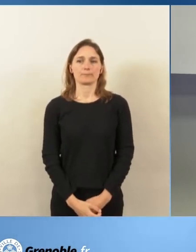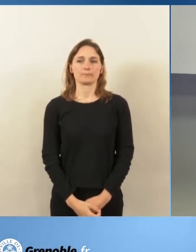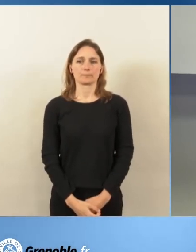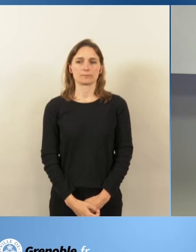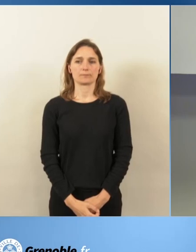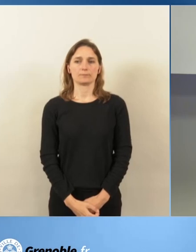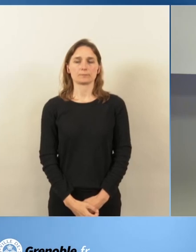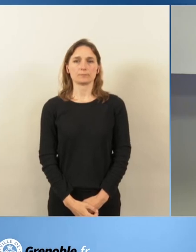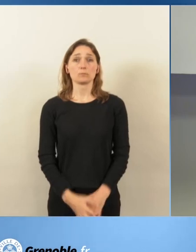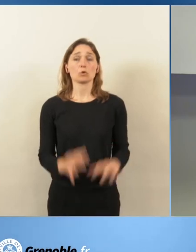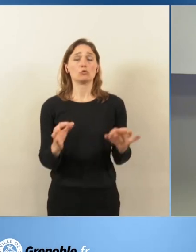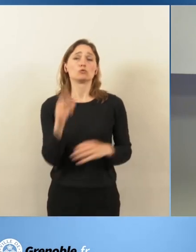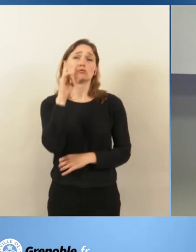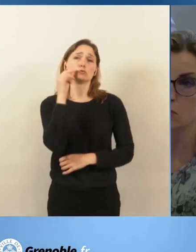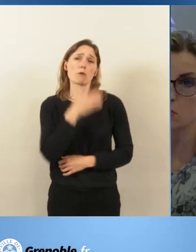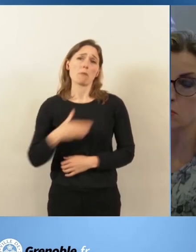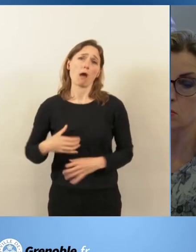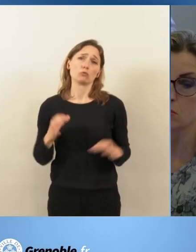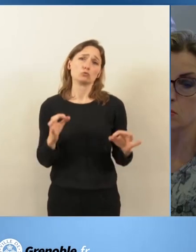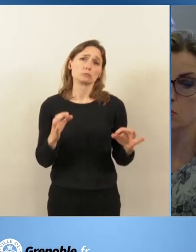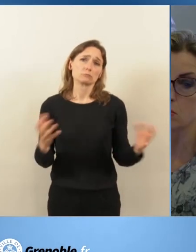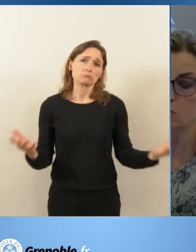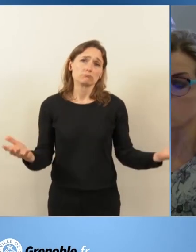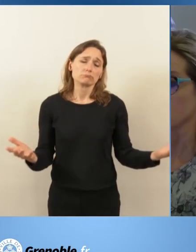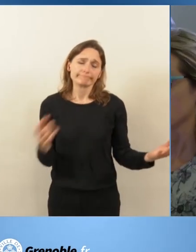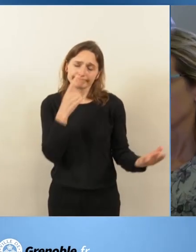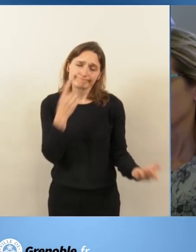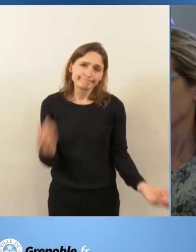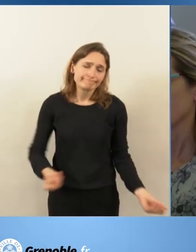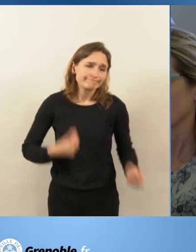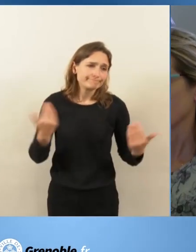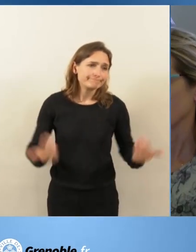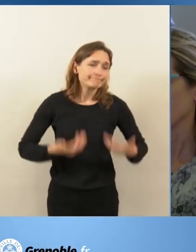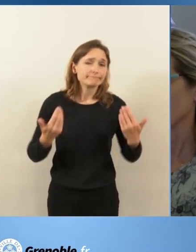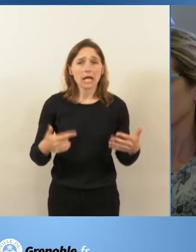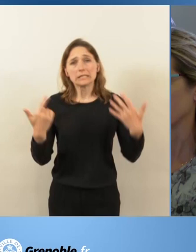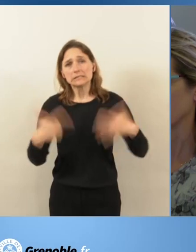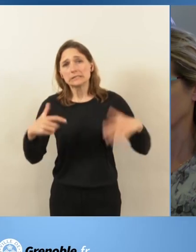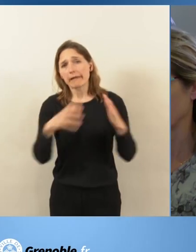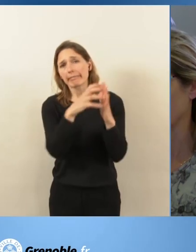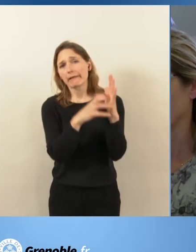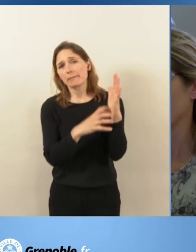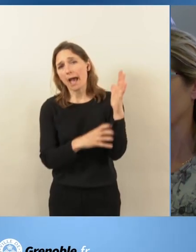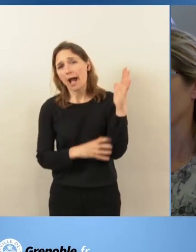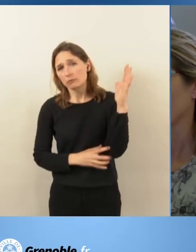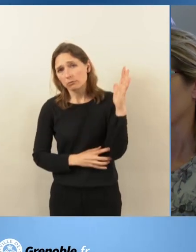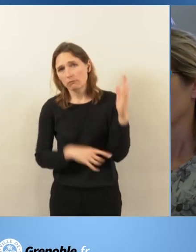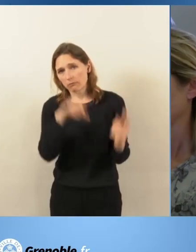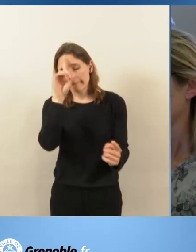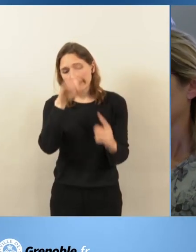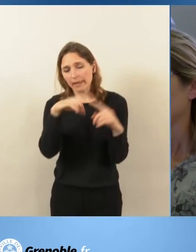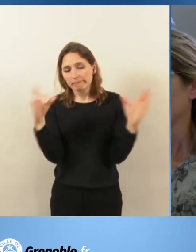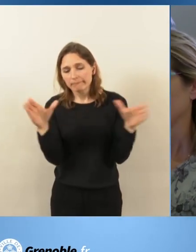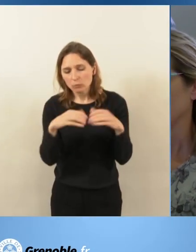oui je le maire effectivement c'est ennuyeux d'avoir 17 délibérations qui vont traiter de l'organisation